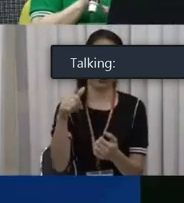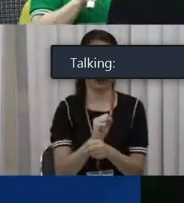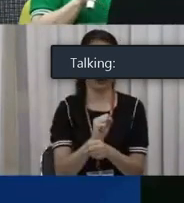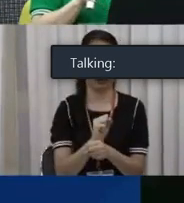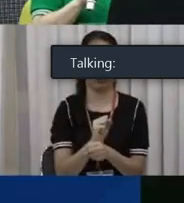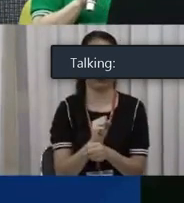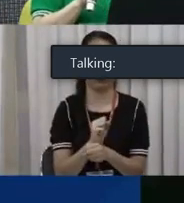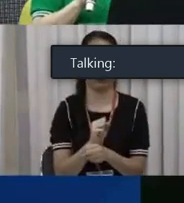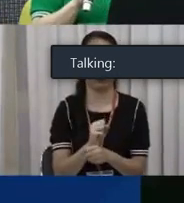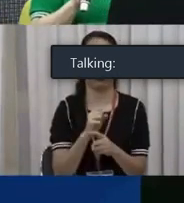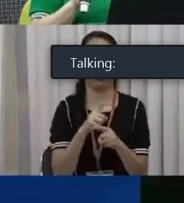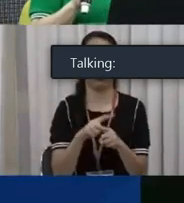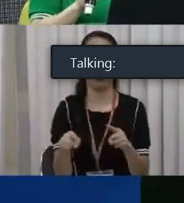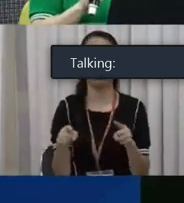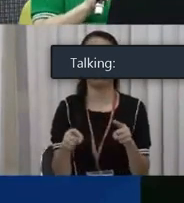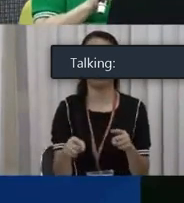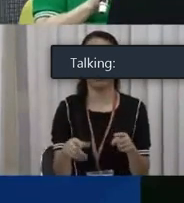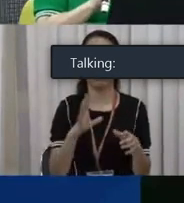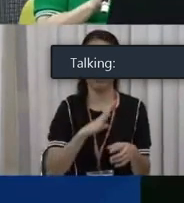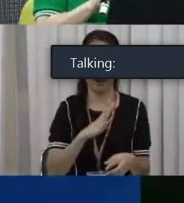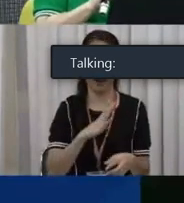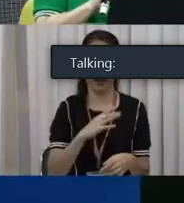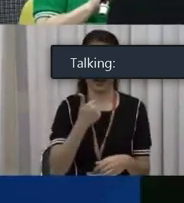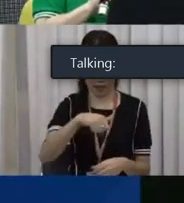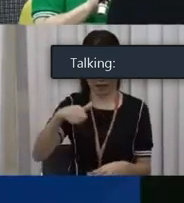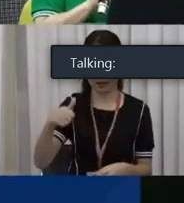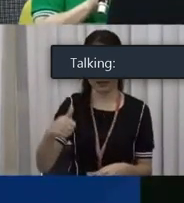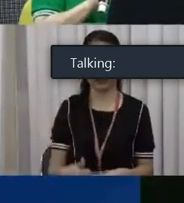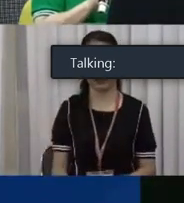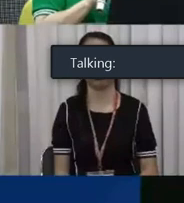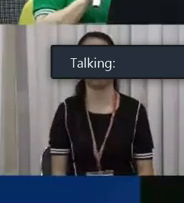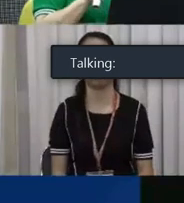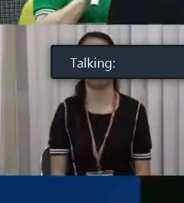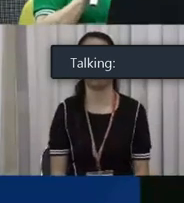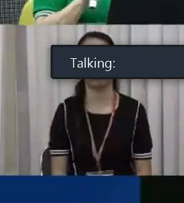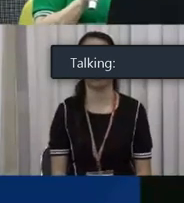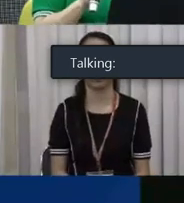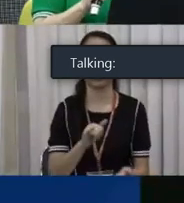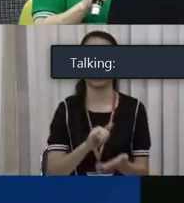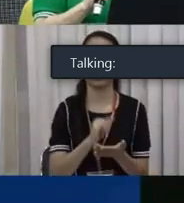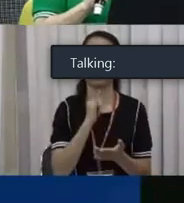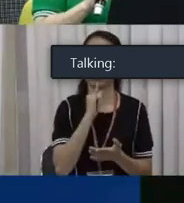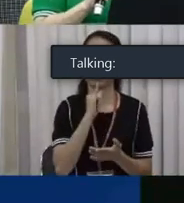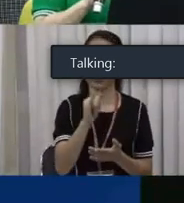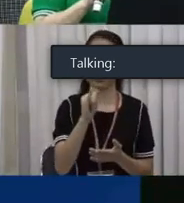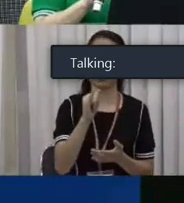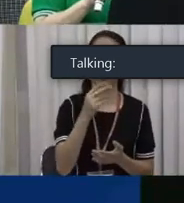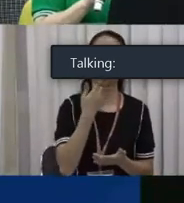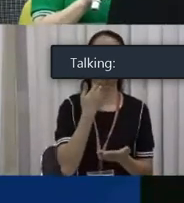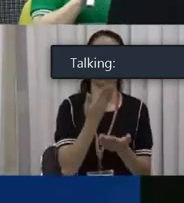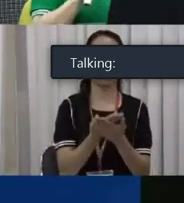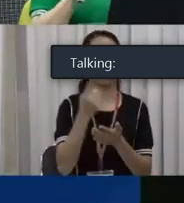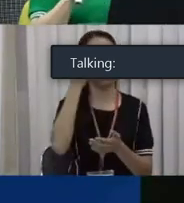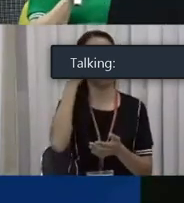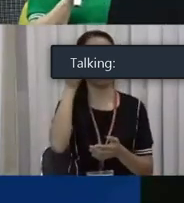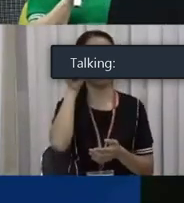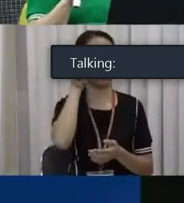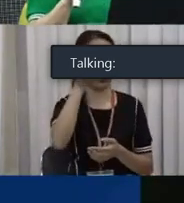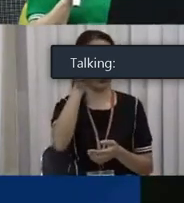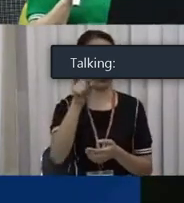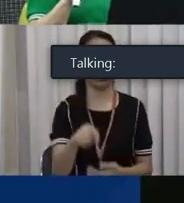ang qualification. Nya napay potential nga pwede tang ma-promote. And most of